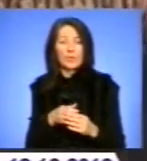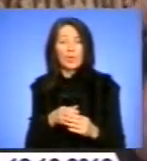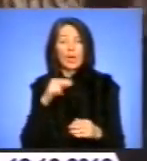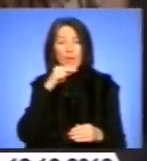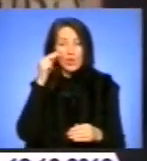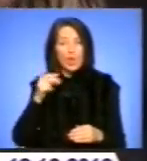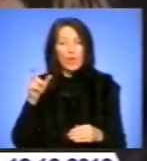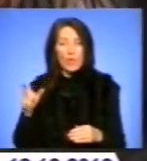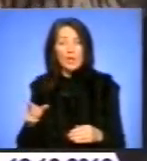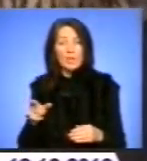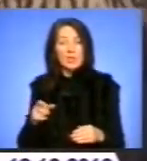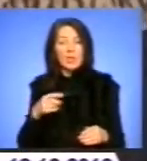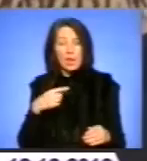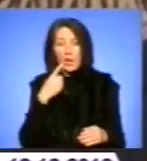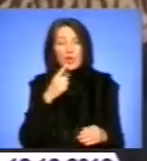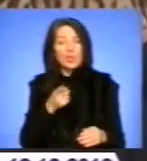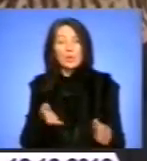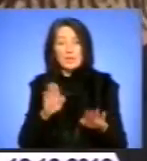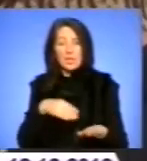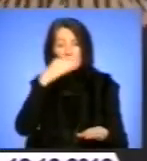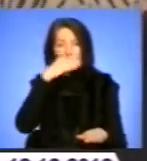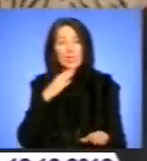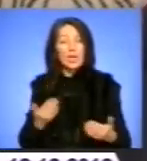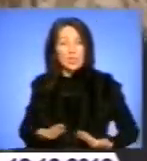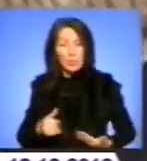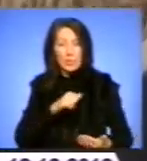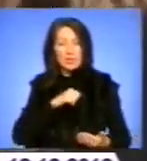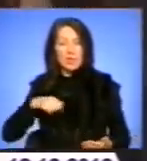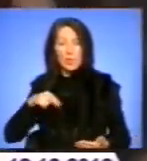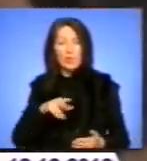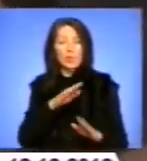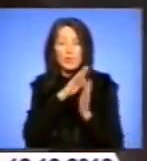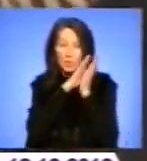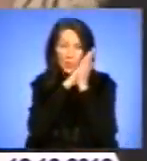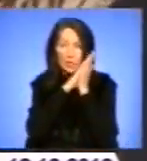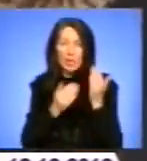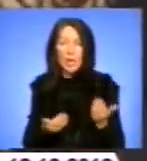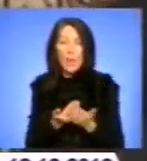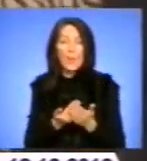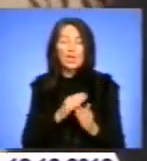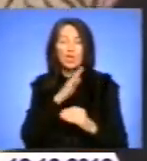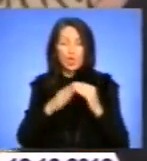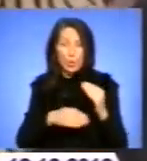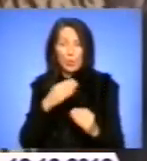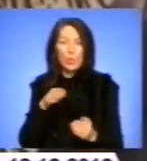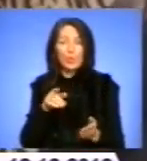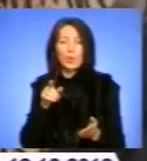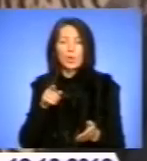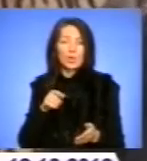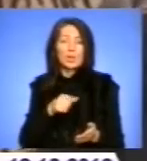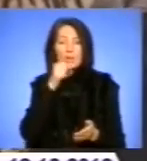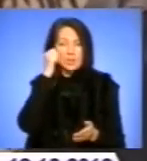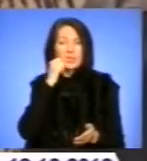Винуватий стверджував, що залишив батька живим, а сам пішов спати. Майже добу пенсіонер пролежав у ліжку, не рухаючись. І лише під вечір